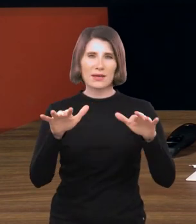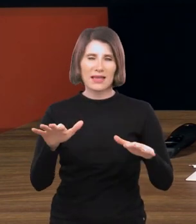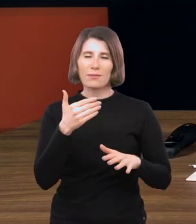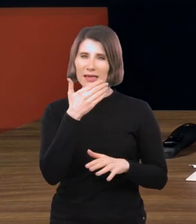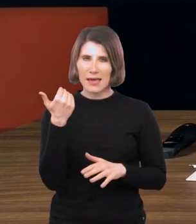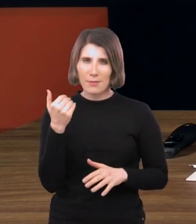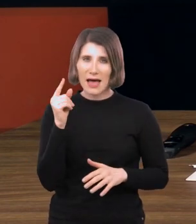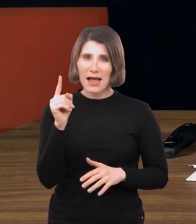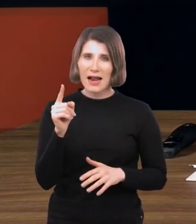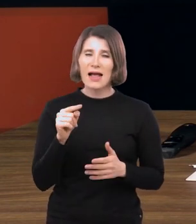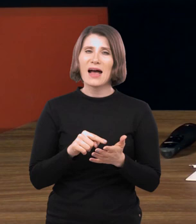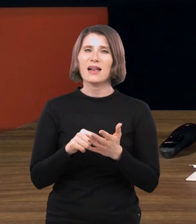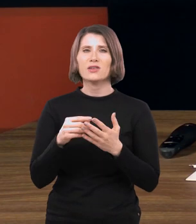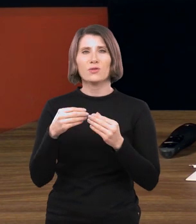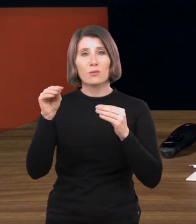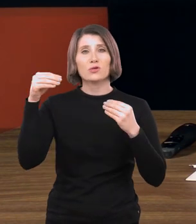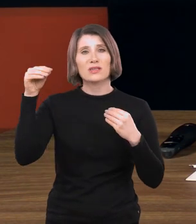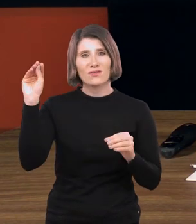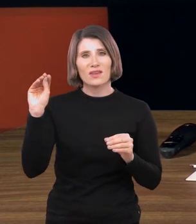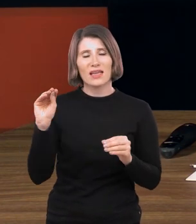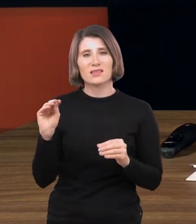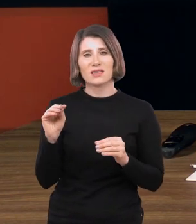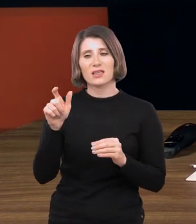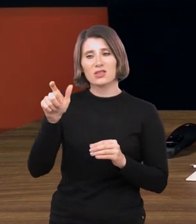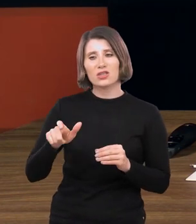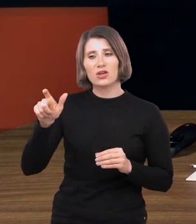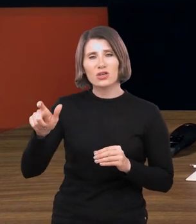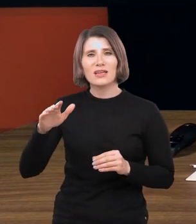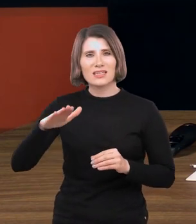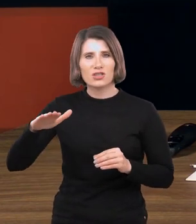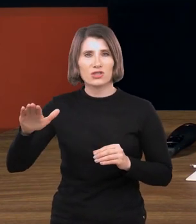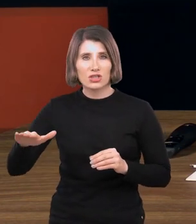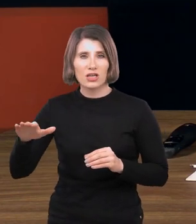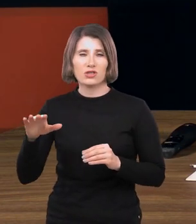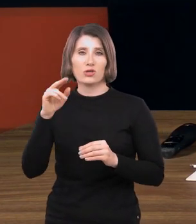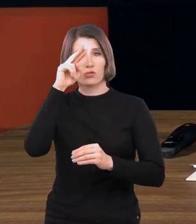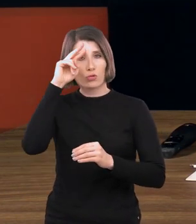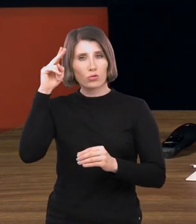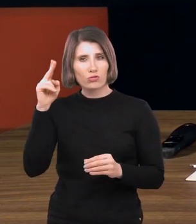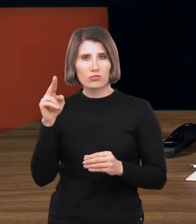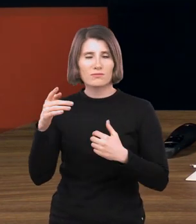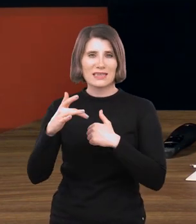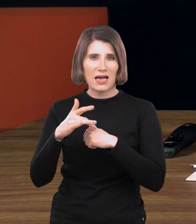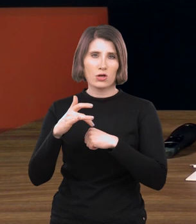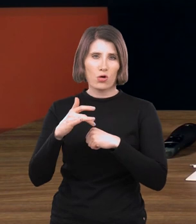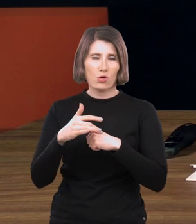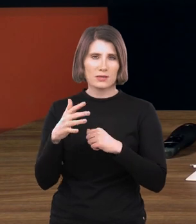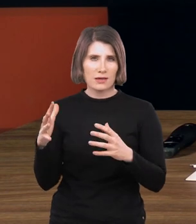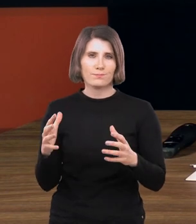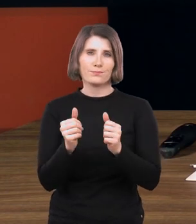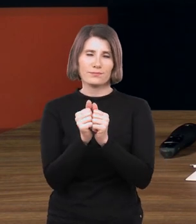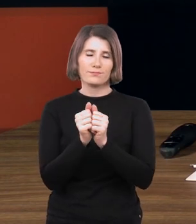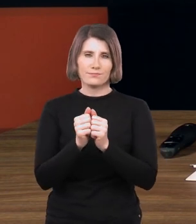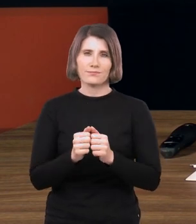epidemia diagnoz autystycznych, które rzeczywiście w ostatnich latach, których rzeczywiście liczba w